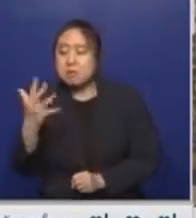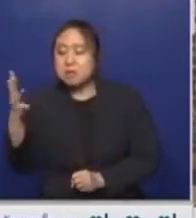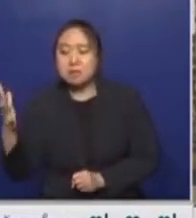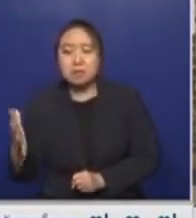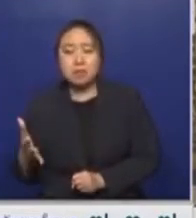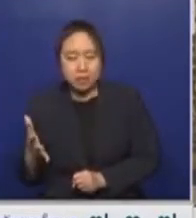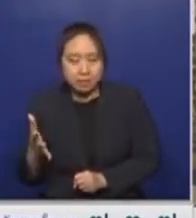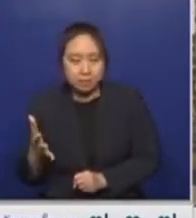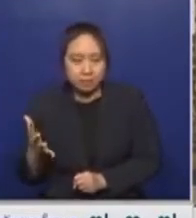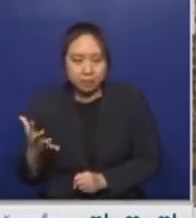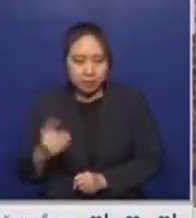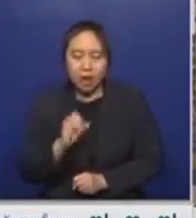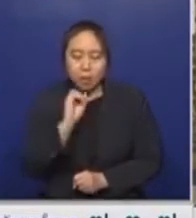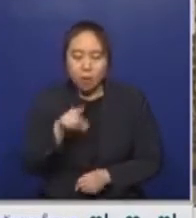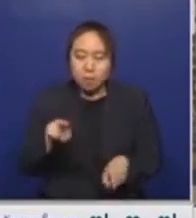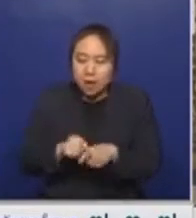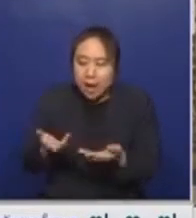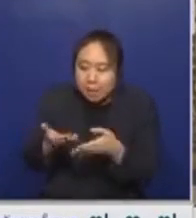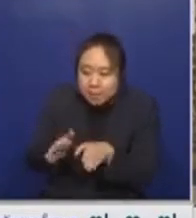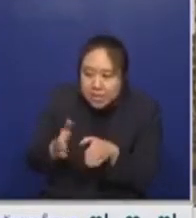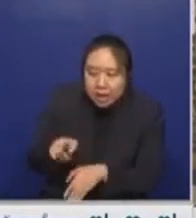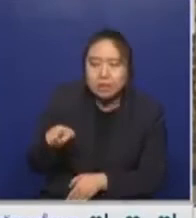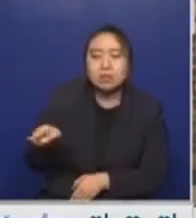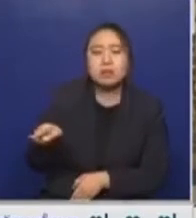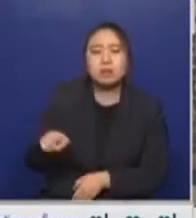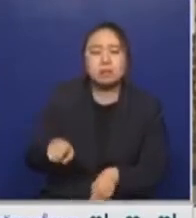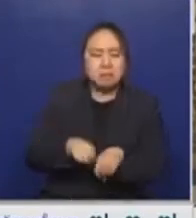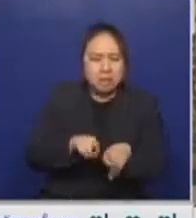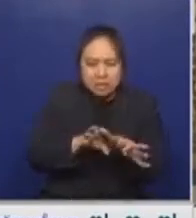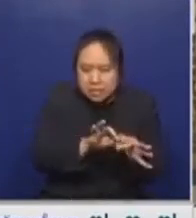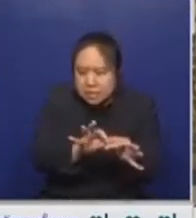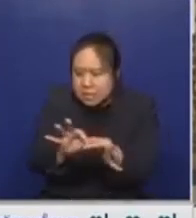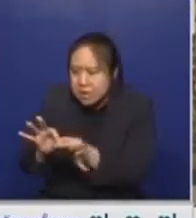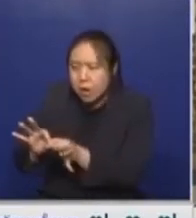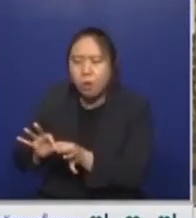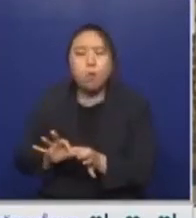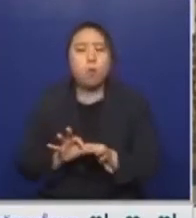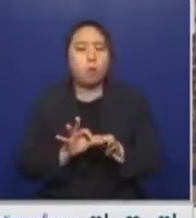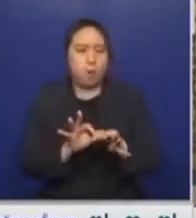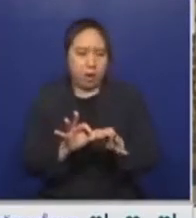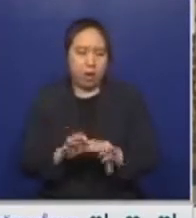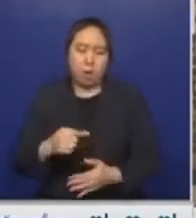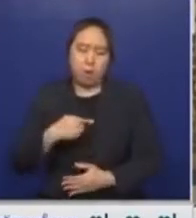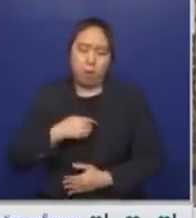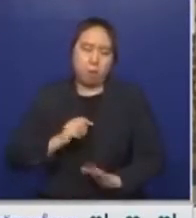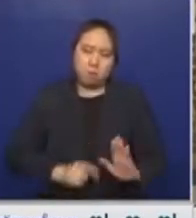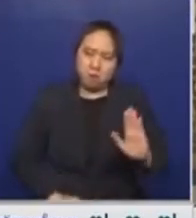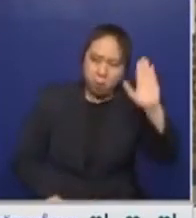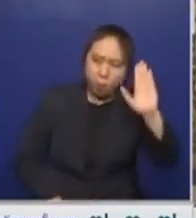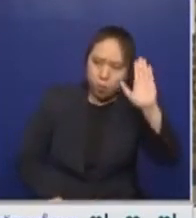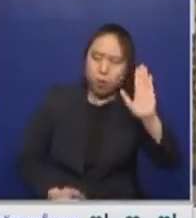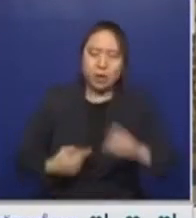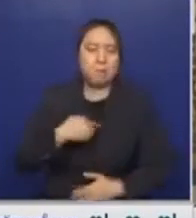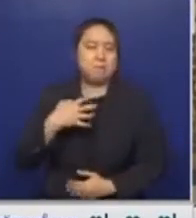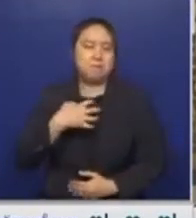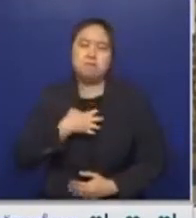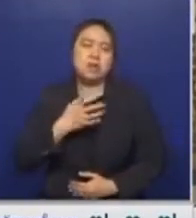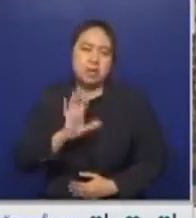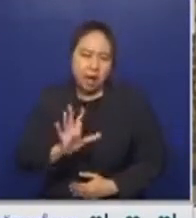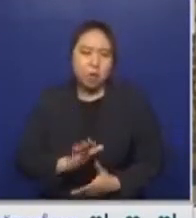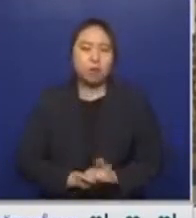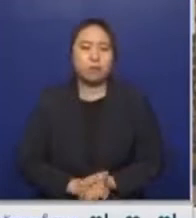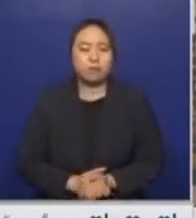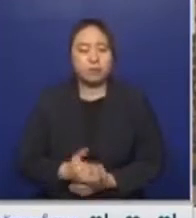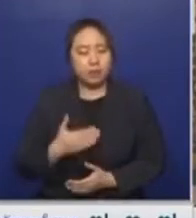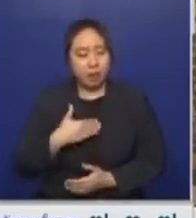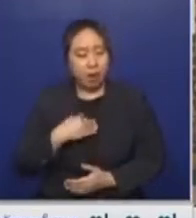ะครับแล้วก็พูดว่ามารับใช้มันสอดรับกันไปหมดนะครับผมเนี่ยไม่อยากประท้วงแล้วครับท่านประธานครับ เราเขาพูด